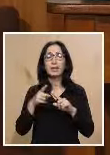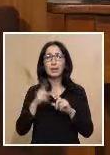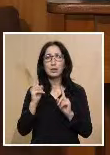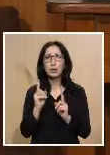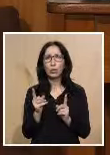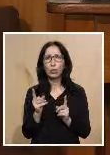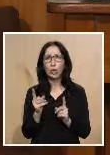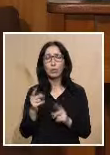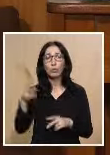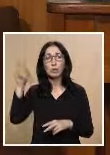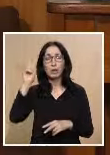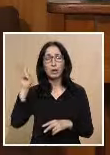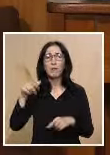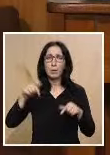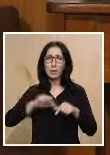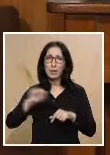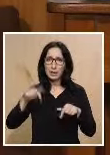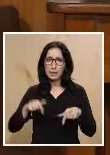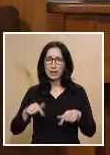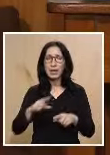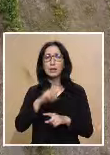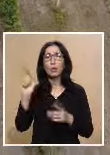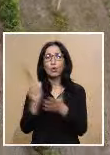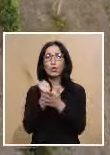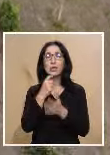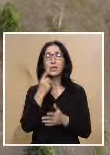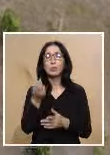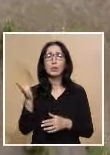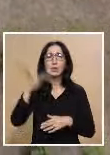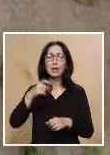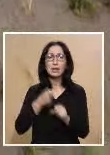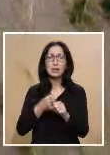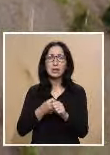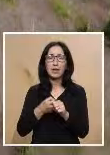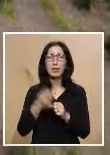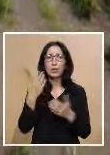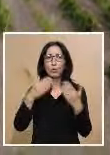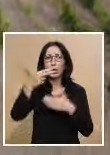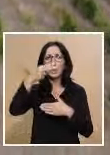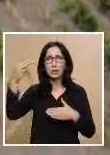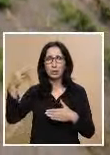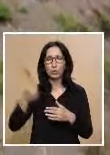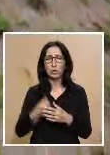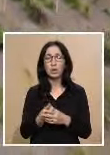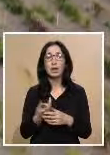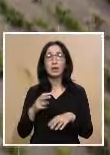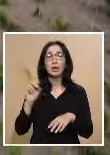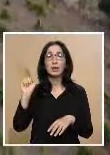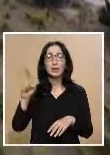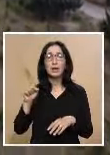традиция, която изпълняваме и сега, 116 години след създаването на института,